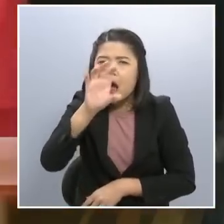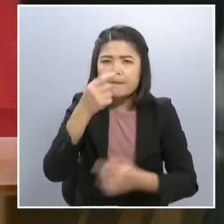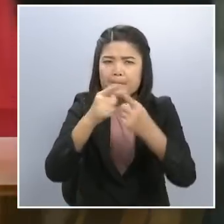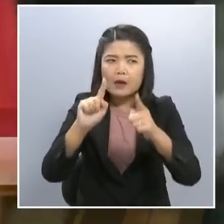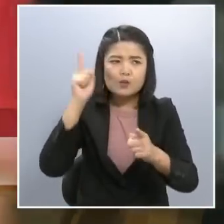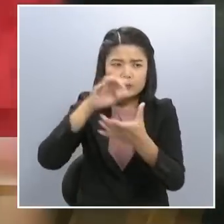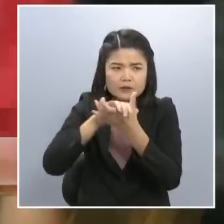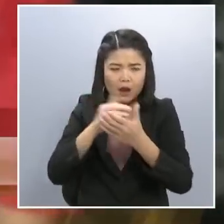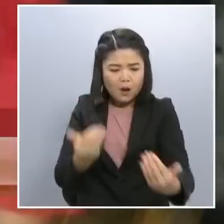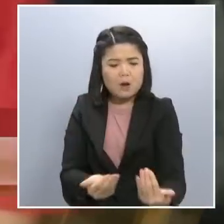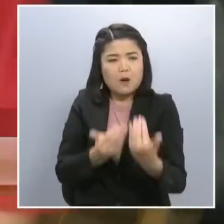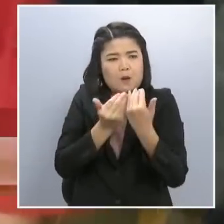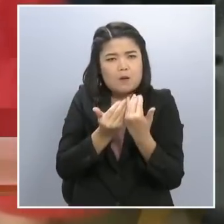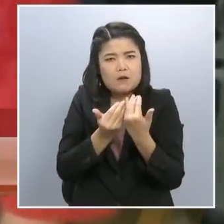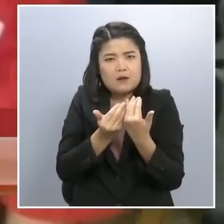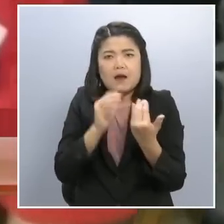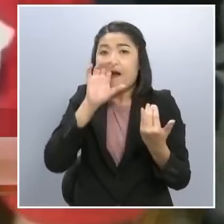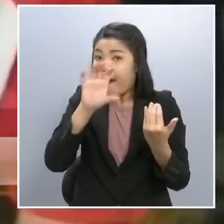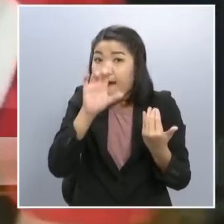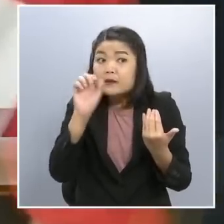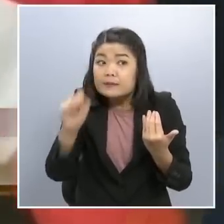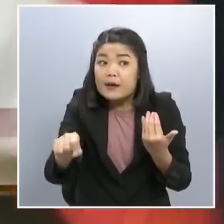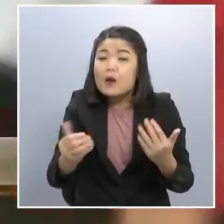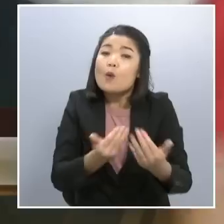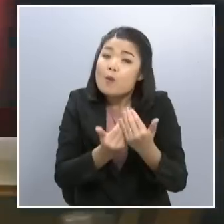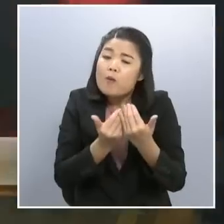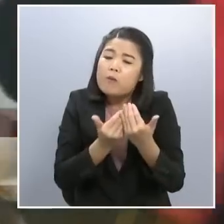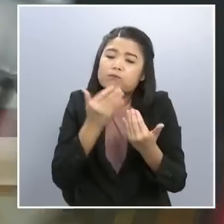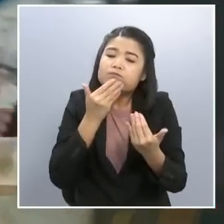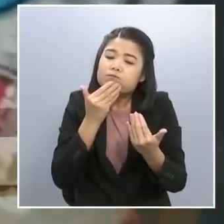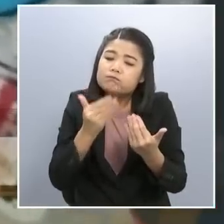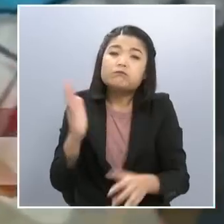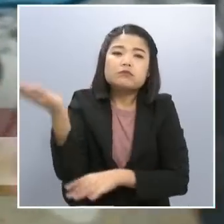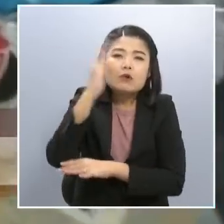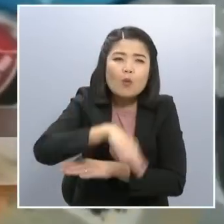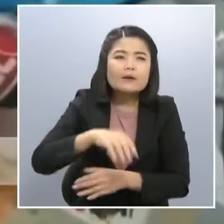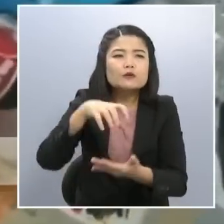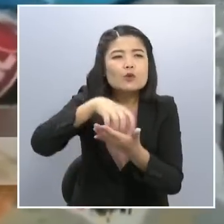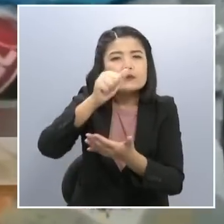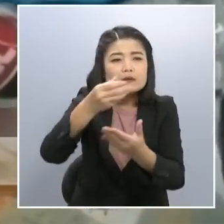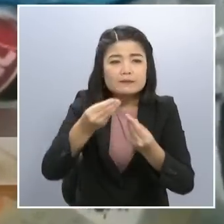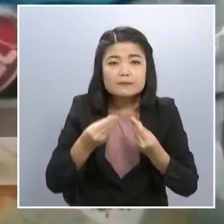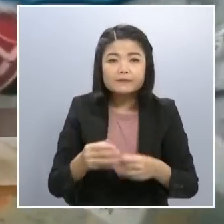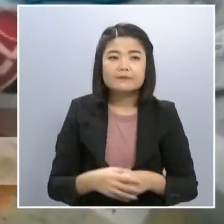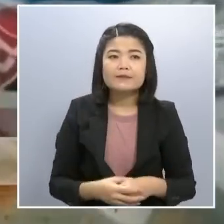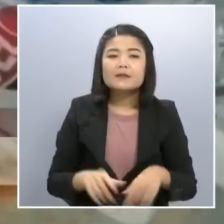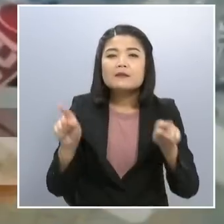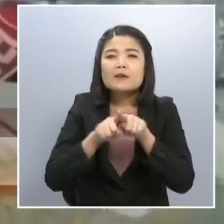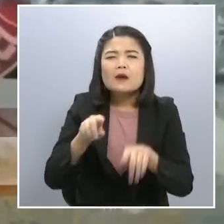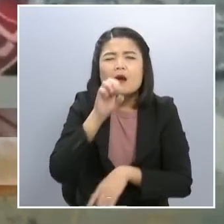ลยอุ้มเจ้าโชคทั้งวัน อย่าใช้คำว่าเห่าตู นจะได้มีโชคมีลาภอ ย่าใช้คำว่าเห่าตูนต้องอ่านดูให้ดี ค่ะ เหมือนจะหอ